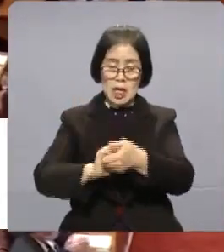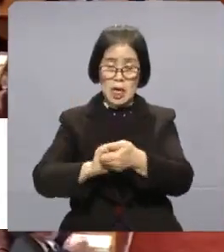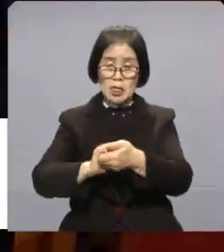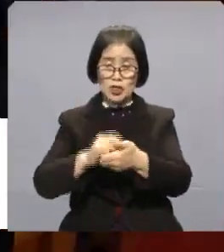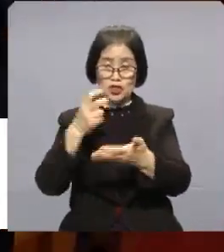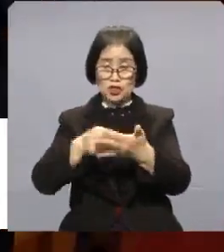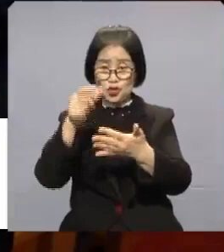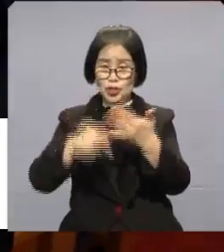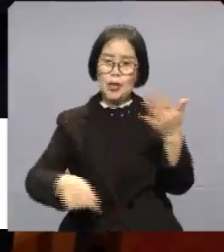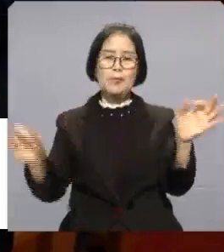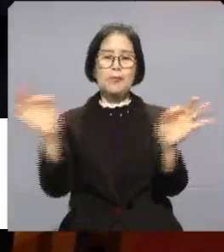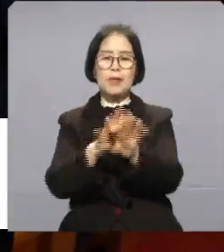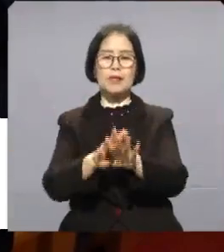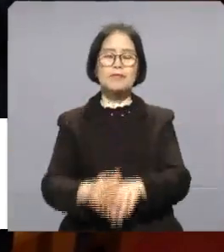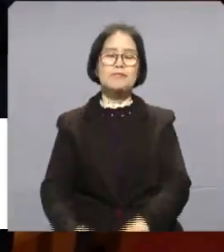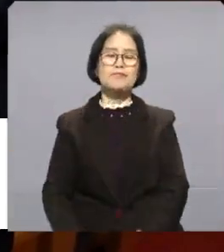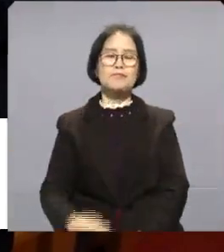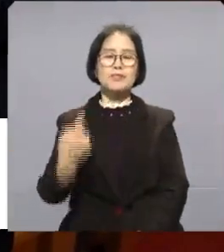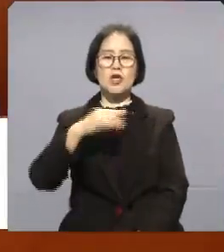사라졌습니다 1949년